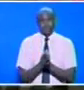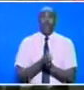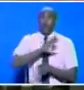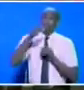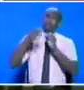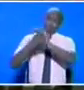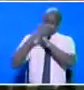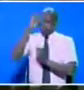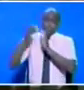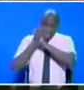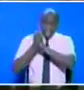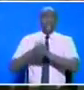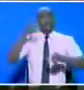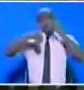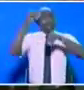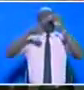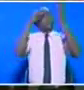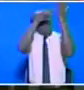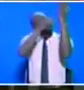Jubilee kutoka juu hadi wapi?